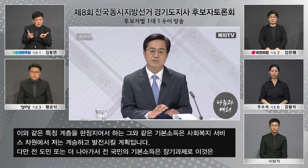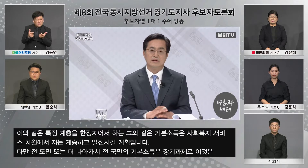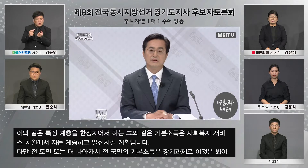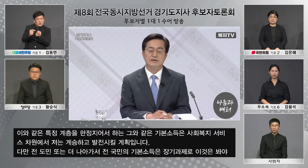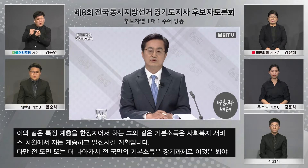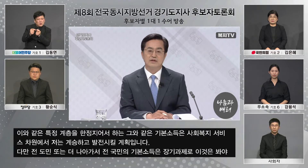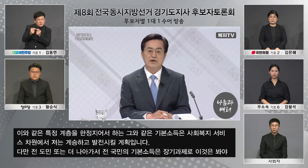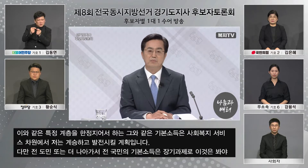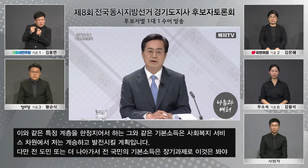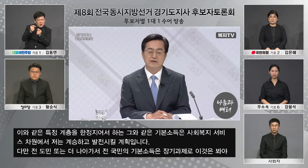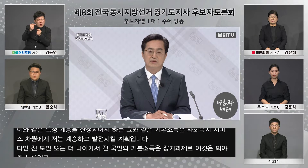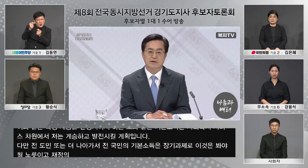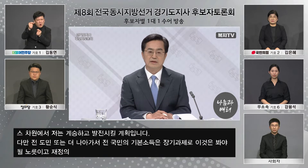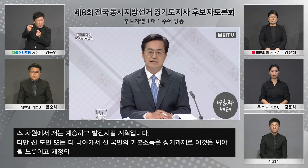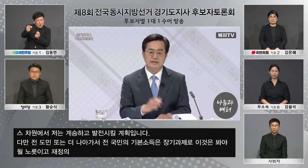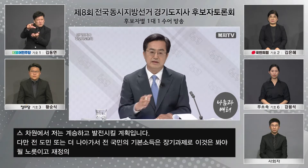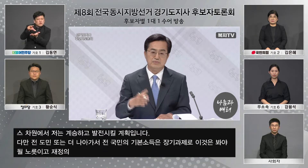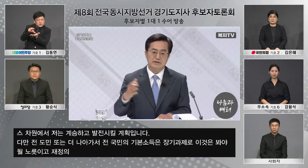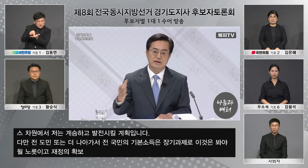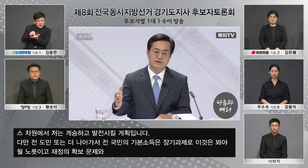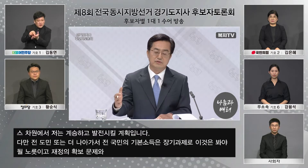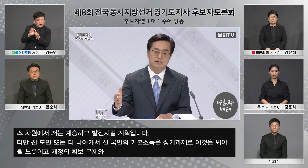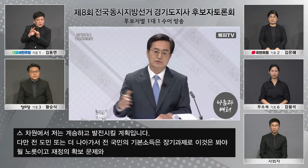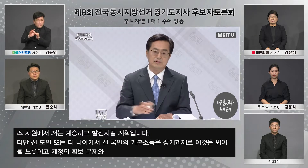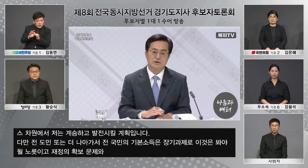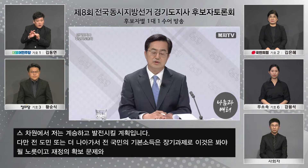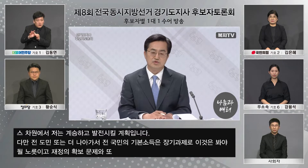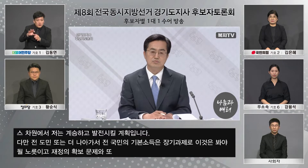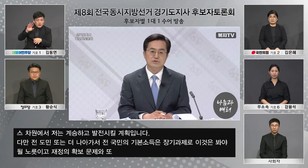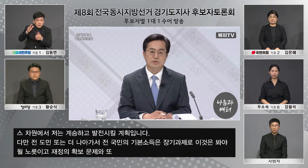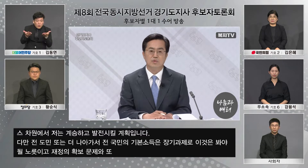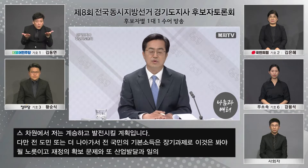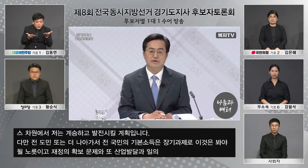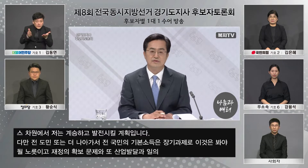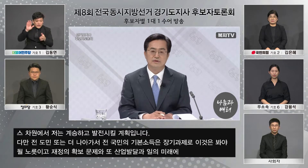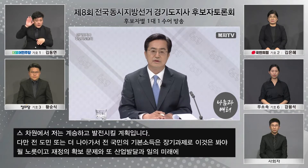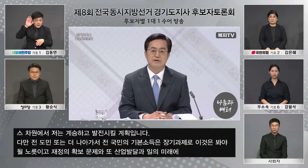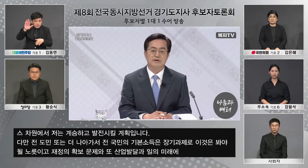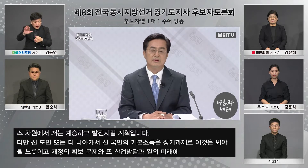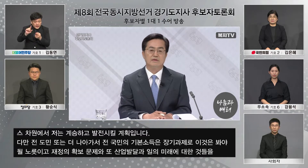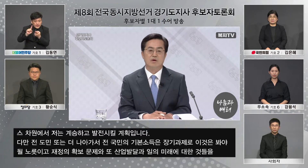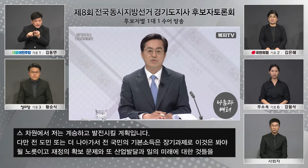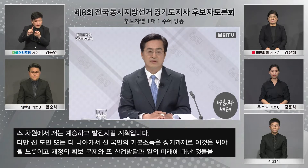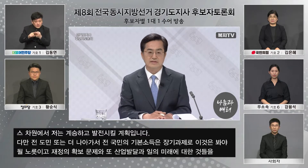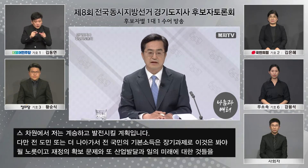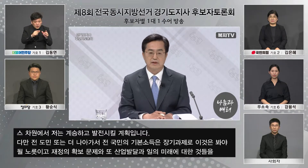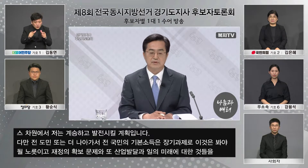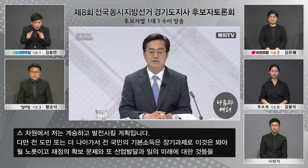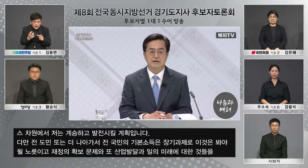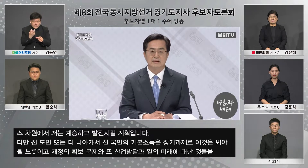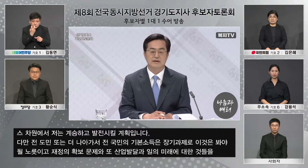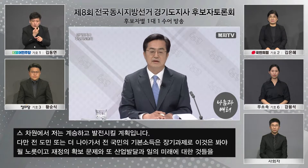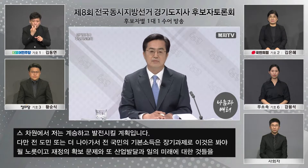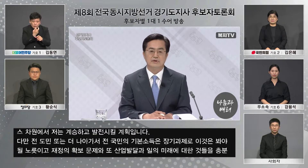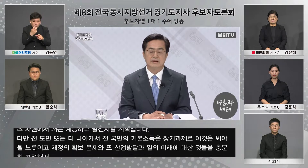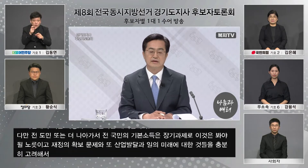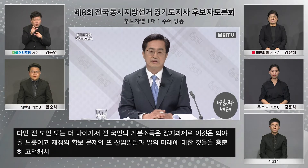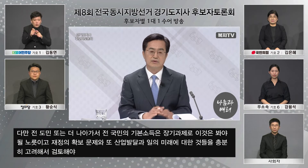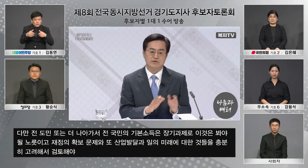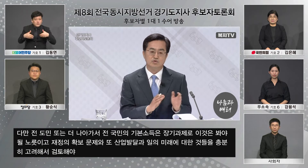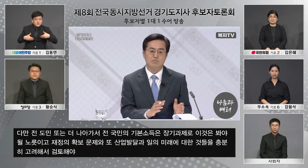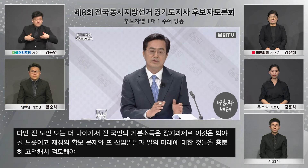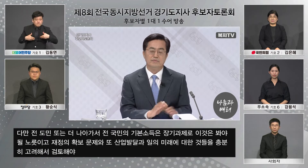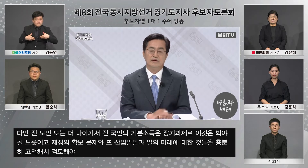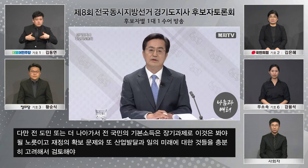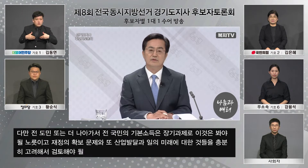확보 문제와 또 산업 발달과 일의 미래에 대한 것들을 충분히 고려해서 검토해야 될 사항이라고 이렇게 생각을 합니다.